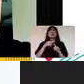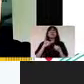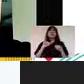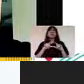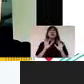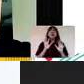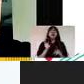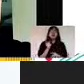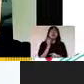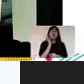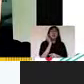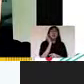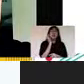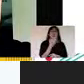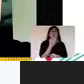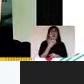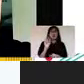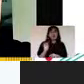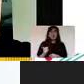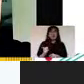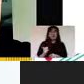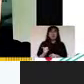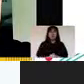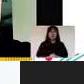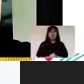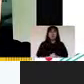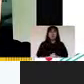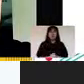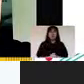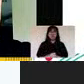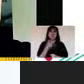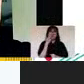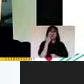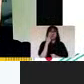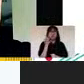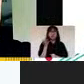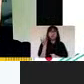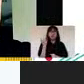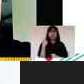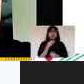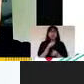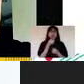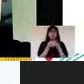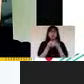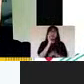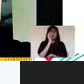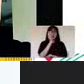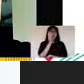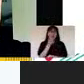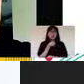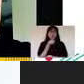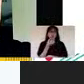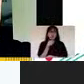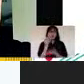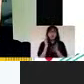gitu. Nah, ini tadi sudah dipaparkan oleh Pak Semi, Ibu